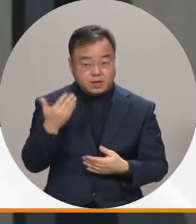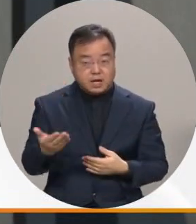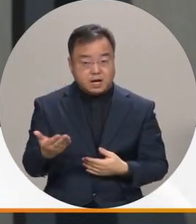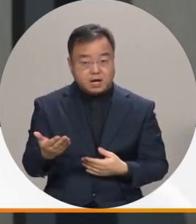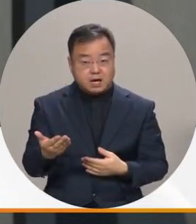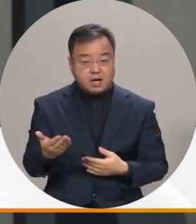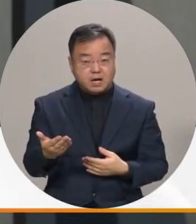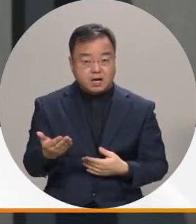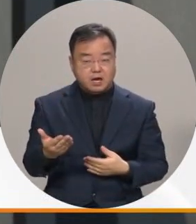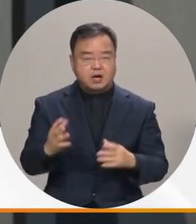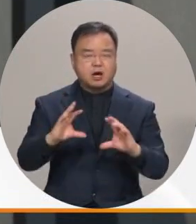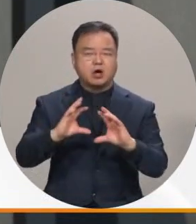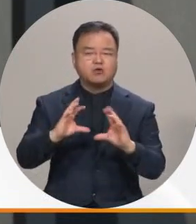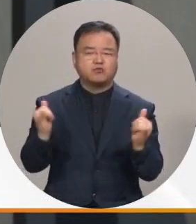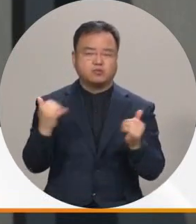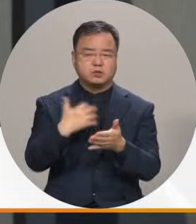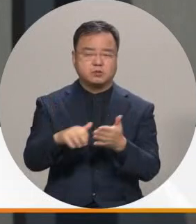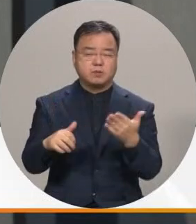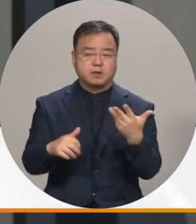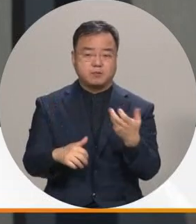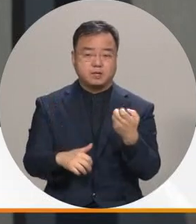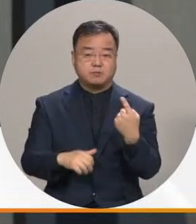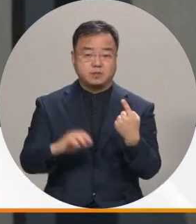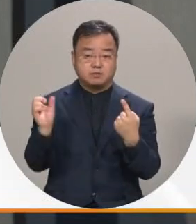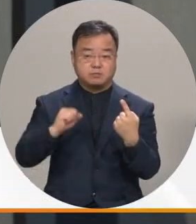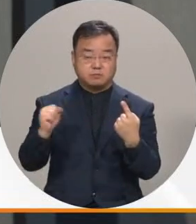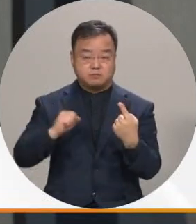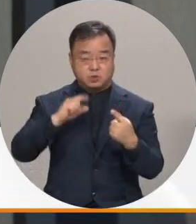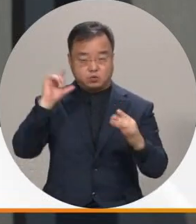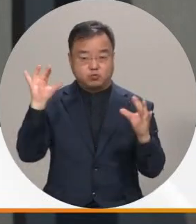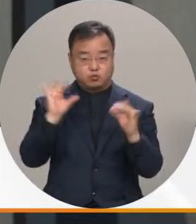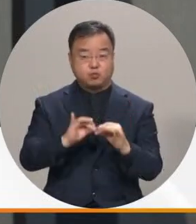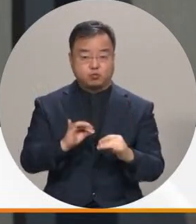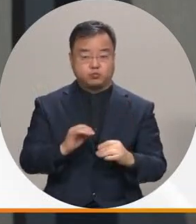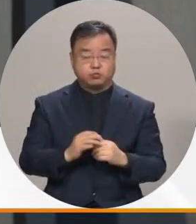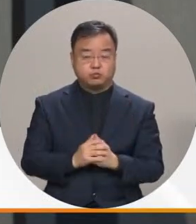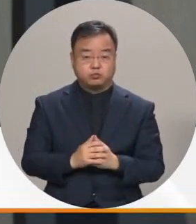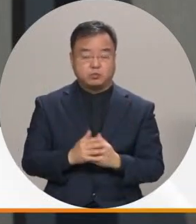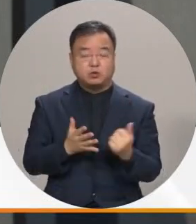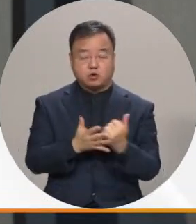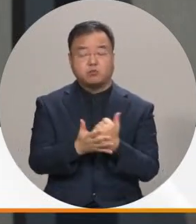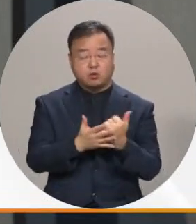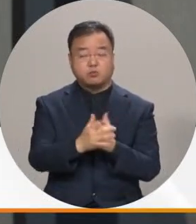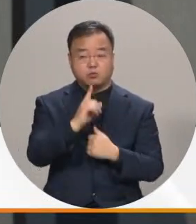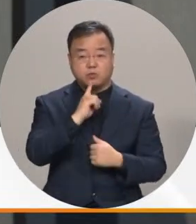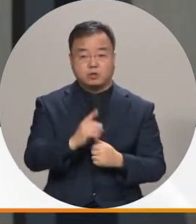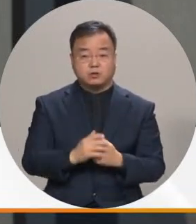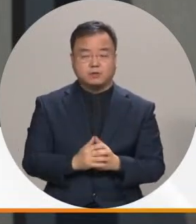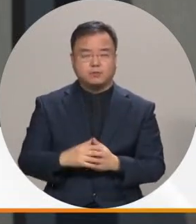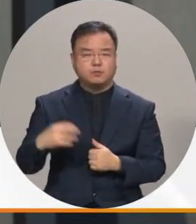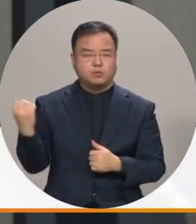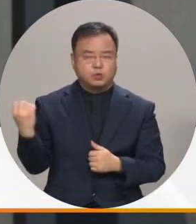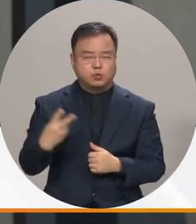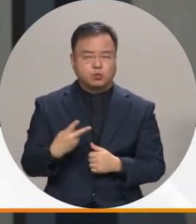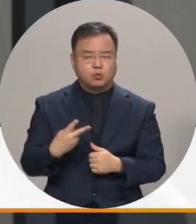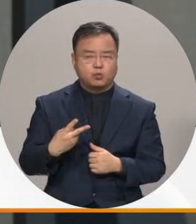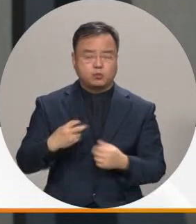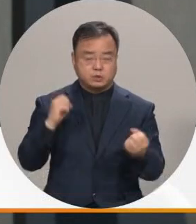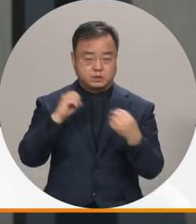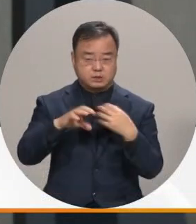때 국민들의 81% 정도가 동의를 했습니다 저희도 상당히 놀라운 결과였고 또 그와 더불어서